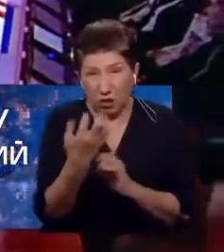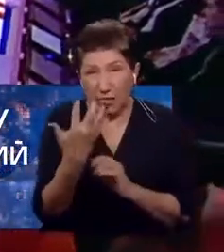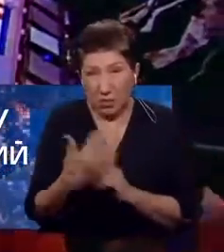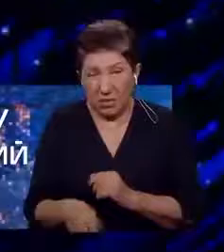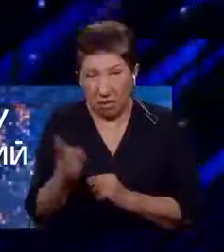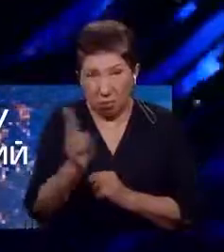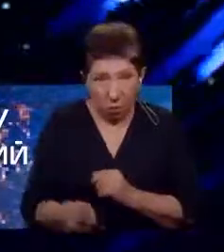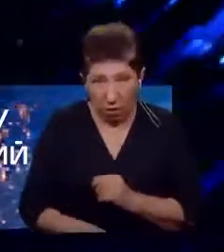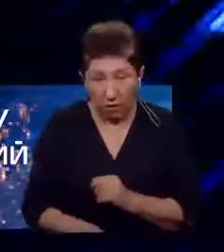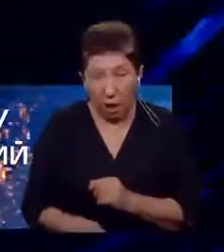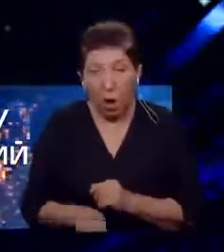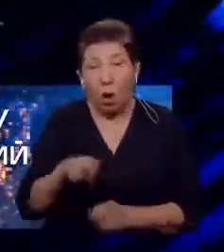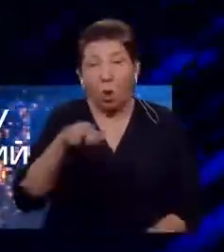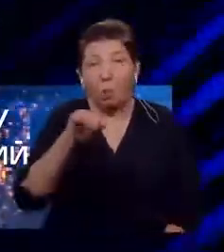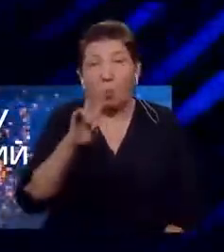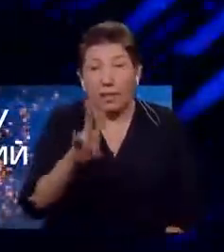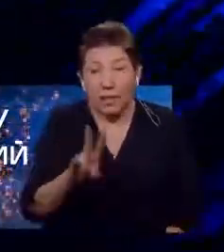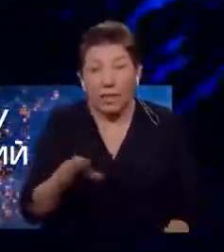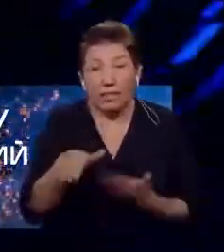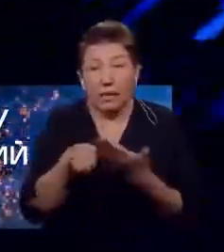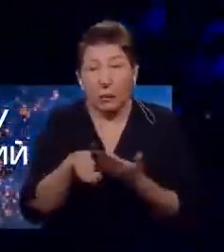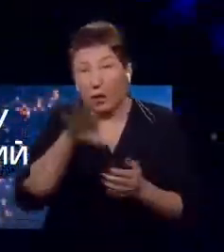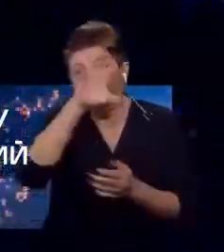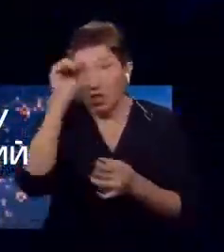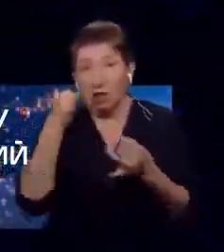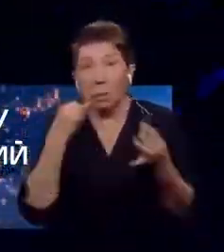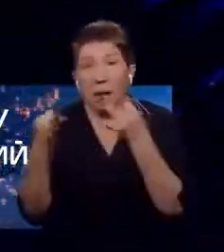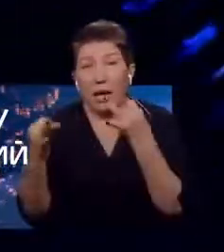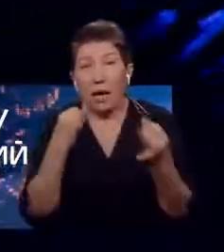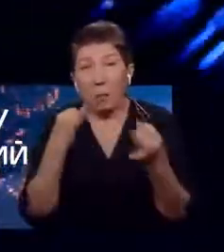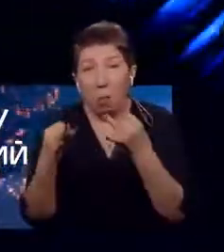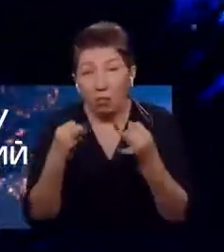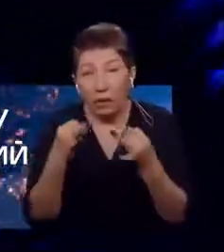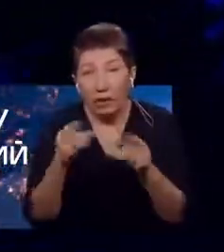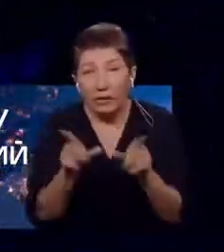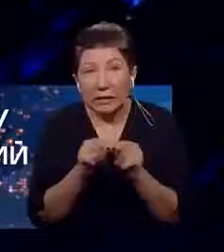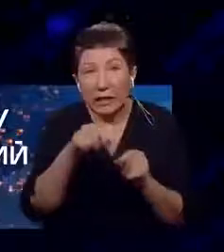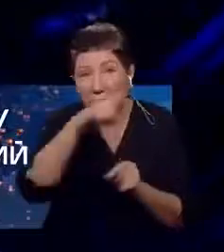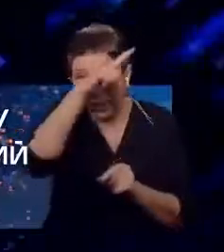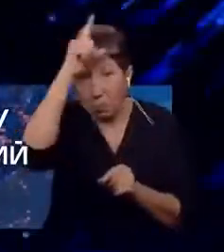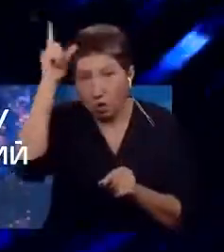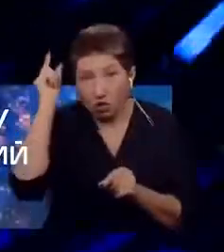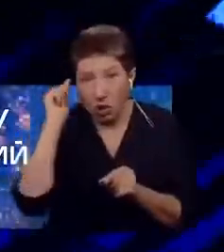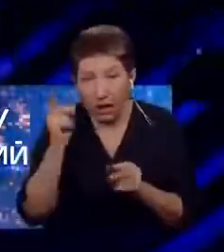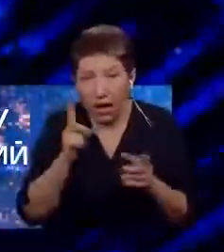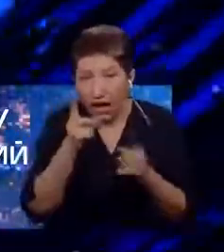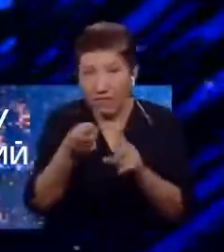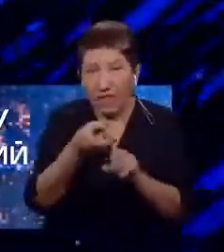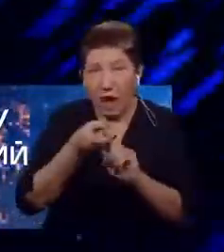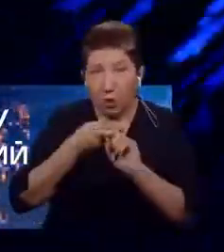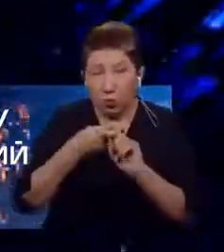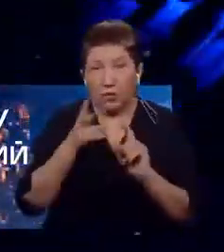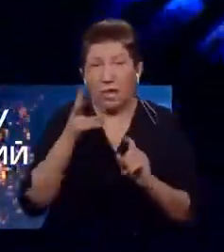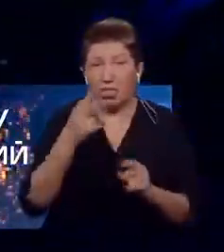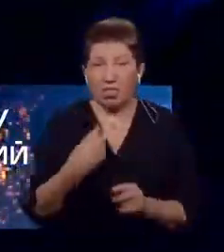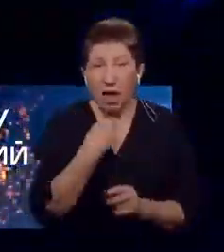доларів, Путін за допомогою нічних перемовин з Тимошенко втягнувся цинічно,